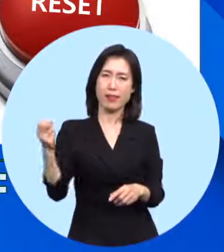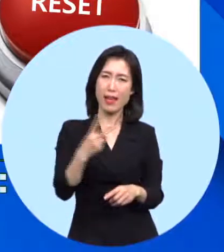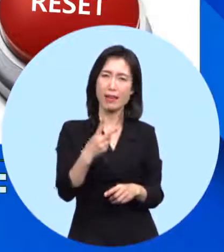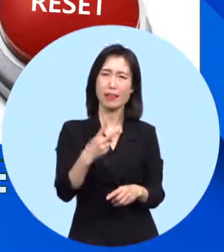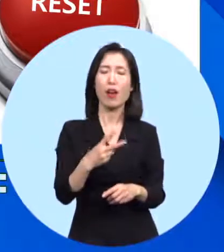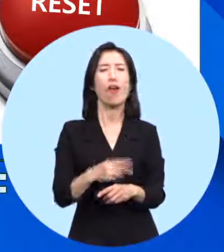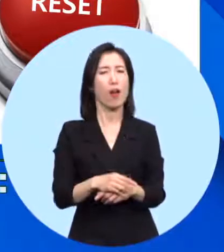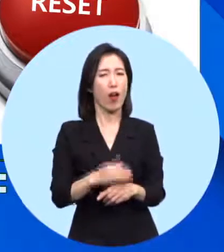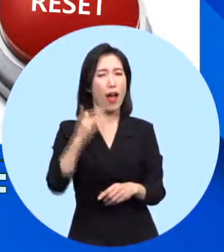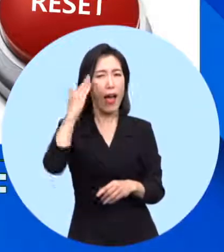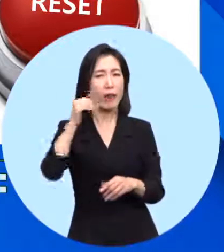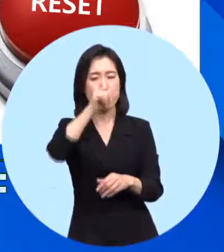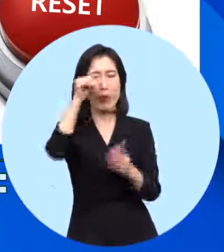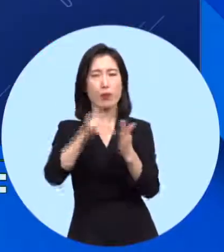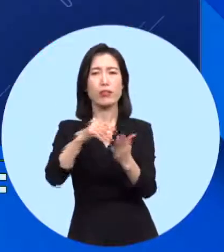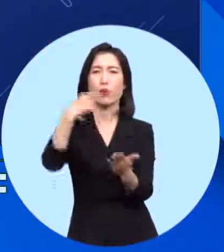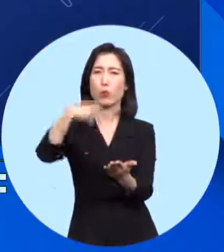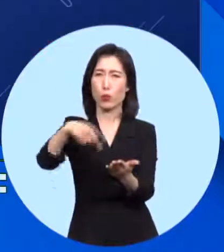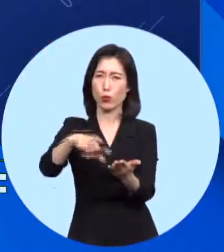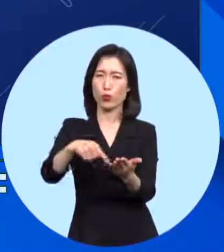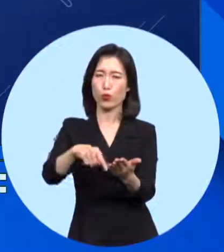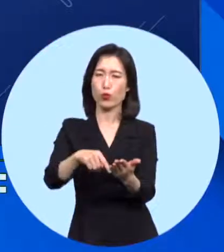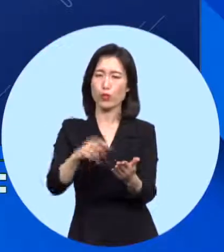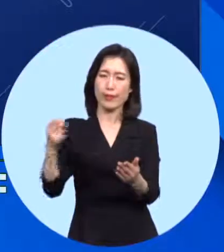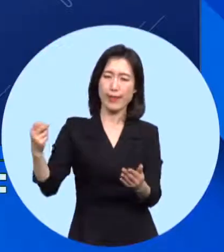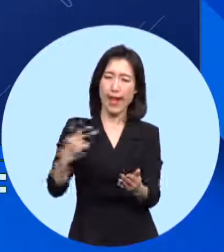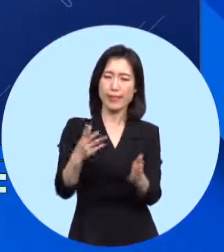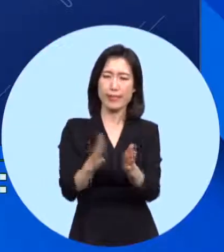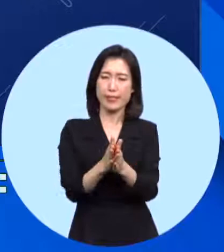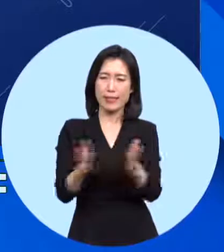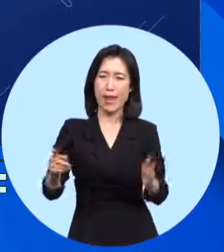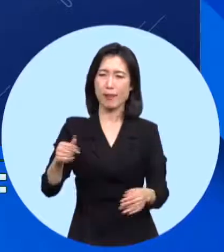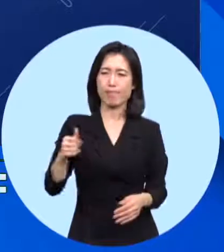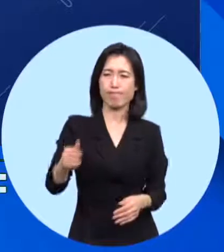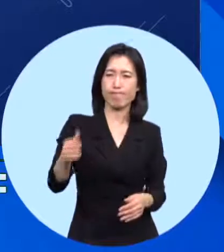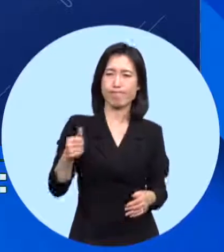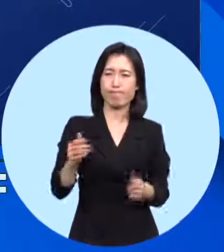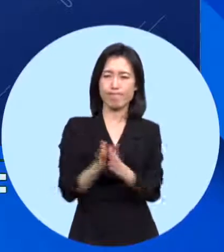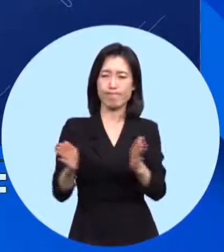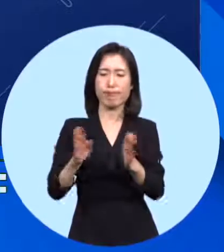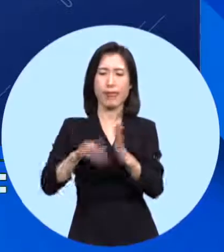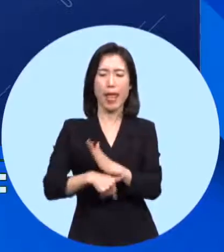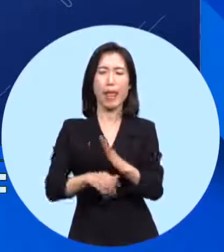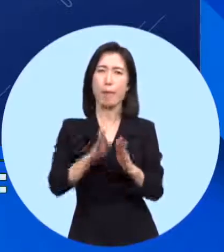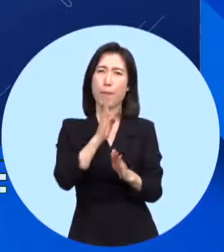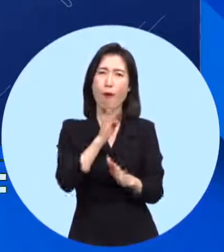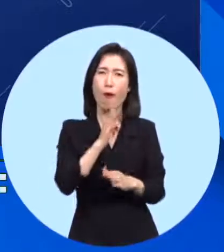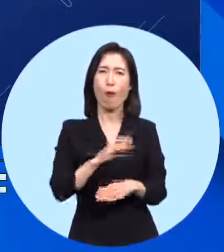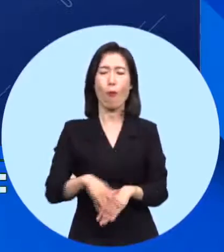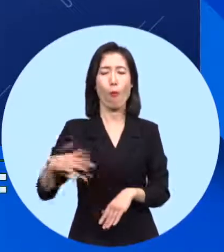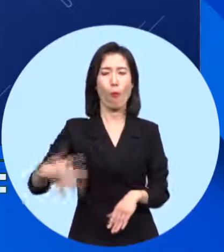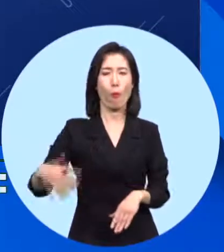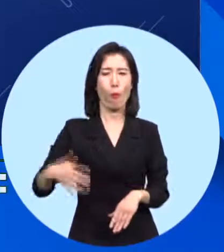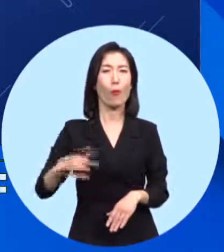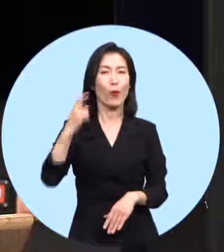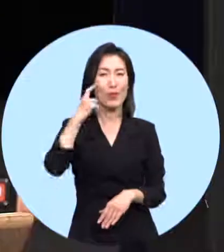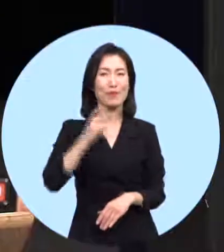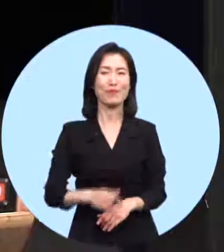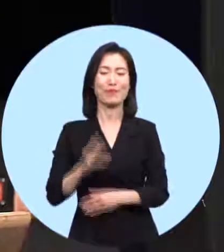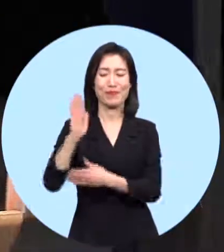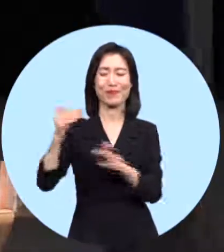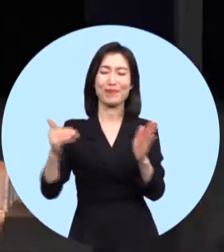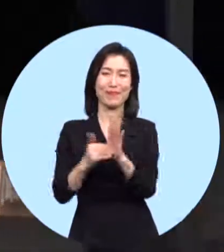한국평생학습이야말로 그레이트 리셋의 버튼을 눌릴 때다 해서 이것으로 마치겠습니다.